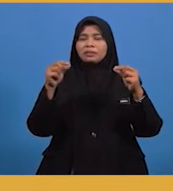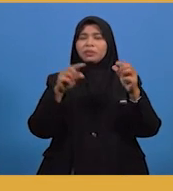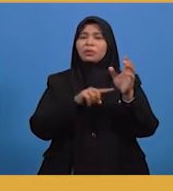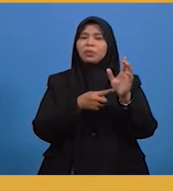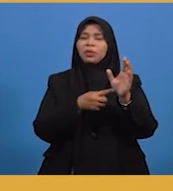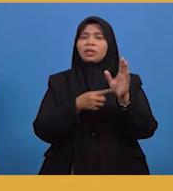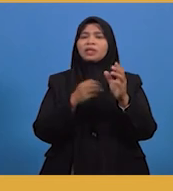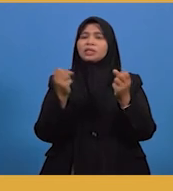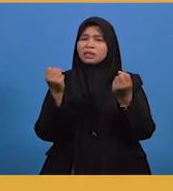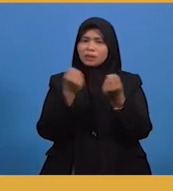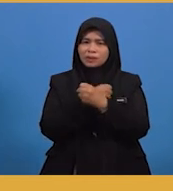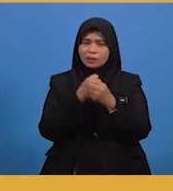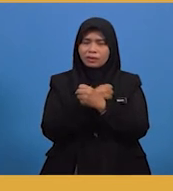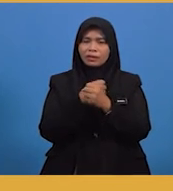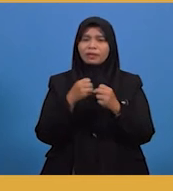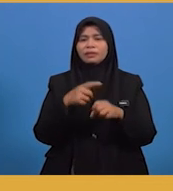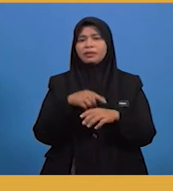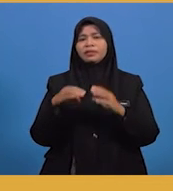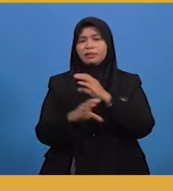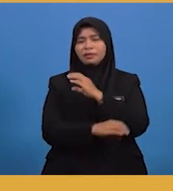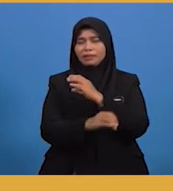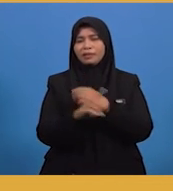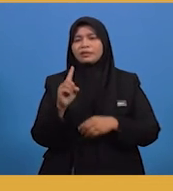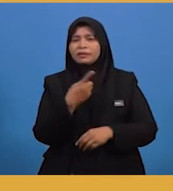memulakan serangan terhadap negara kita.